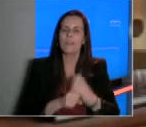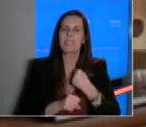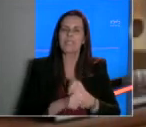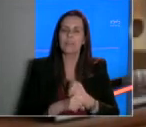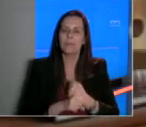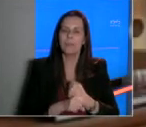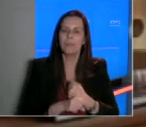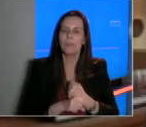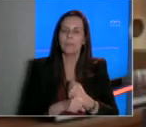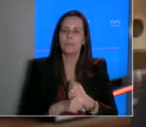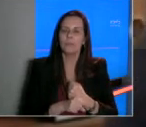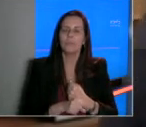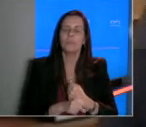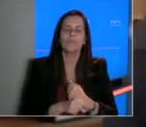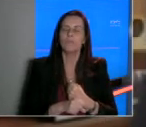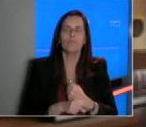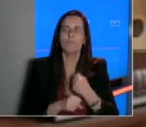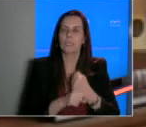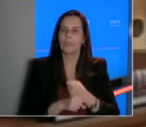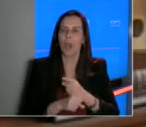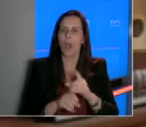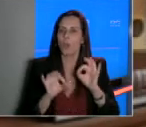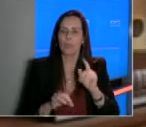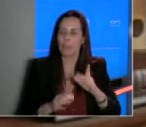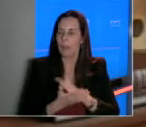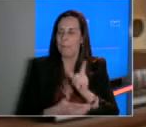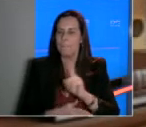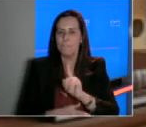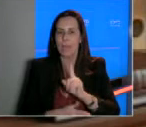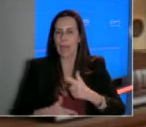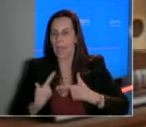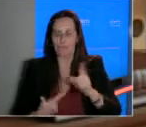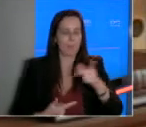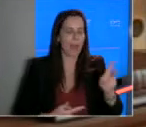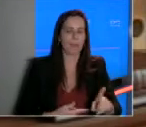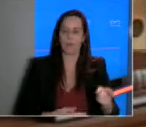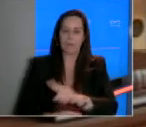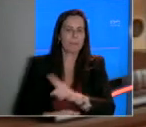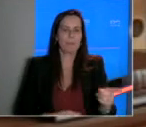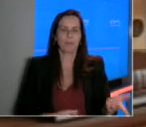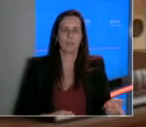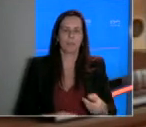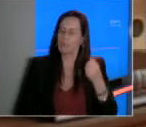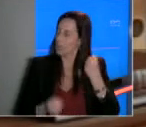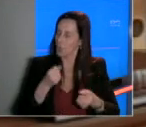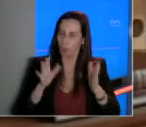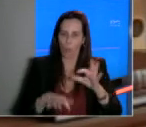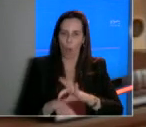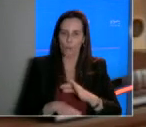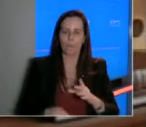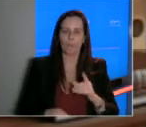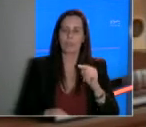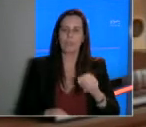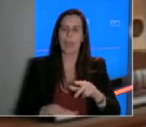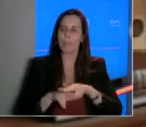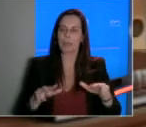שהיא גדולה על מידותיהם, משימה שהיא לא אנושית, הם צריכים להחליט את מי להציל ואת מי לא. וקשה להם מאוד. אז